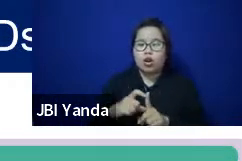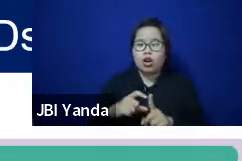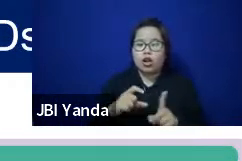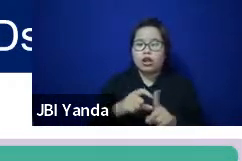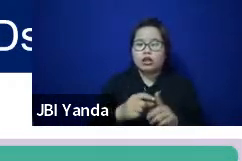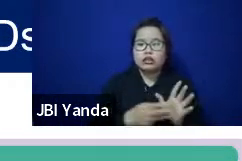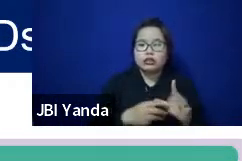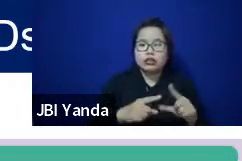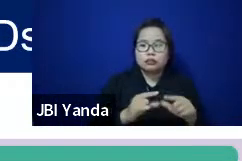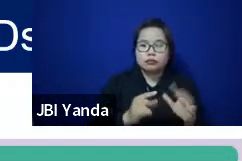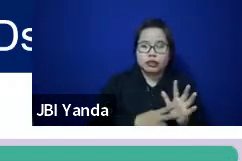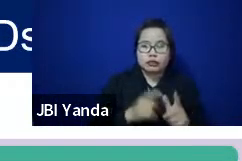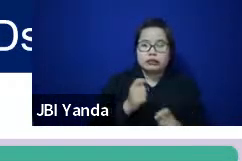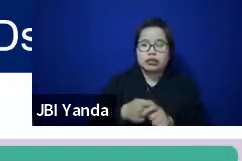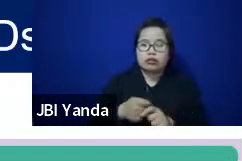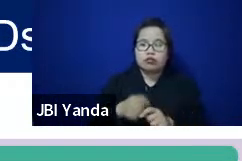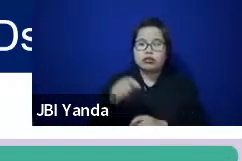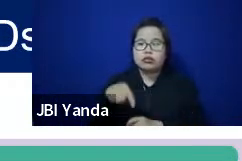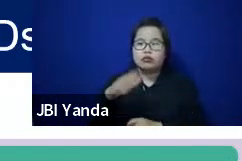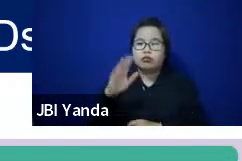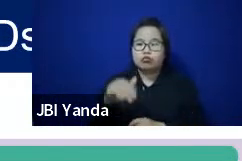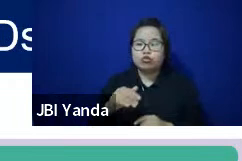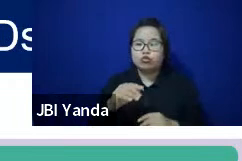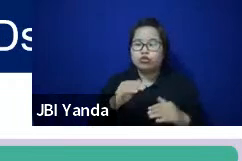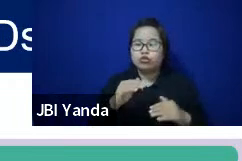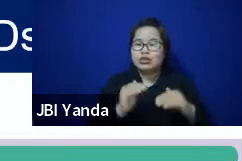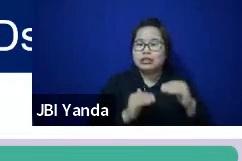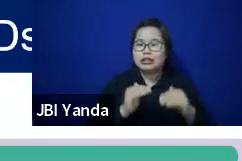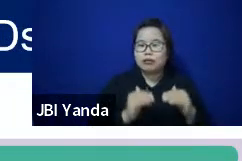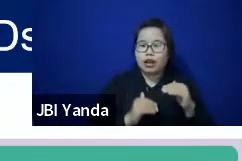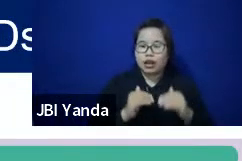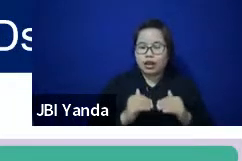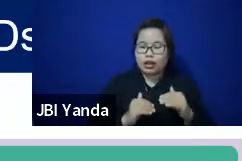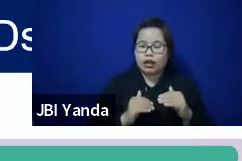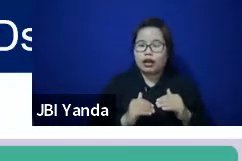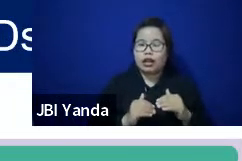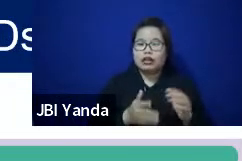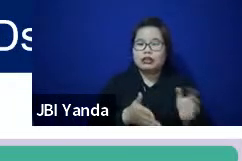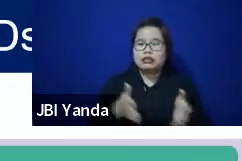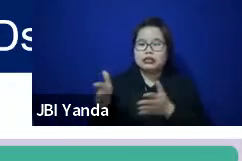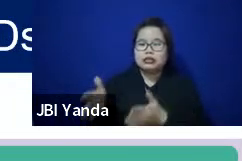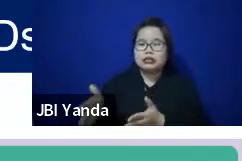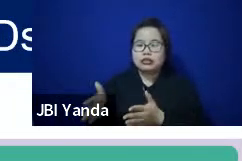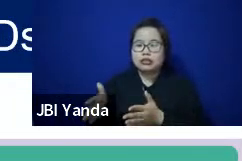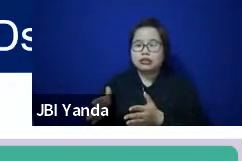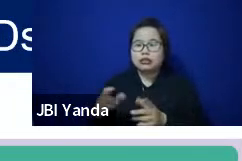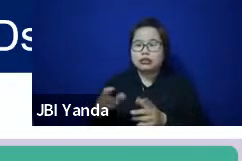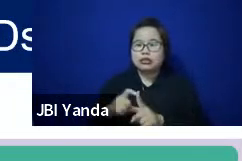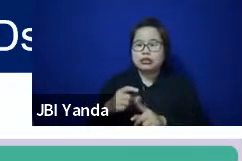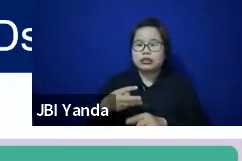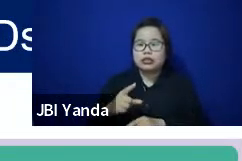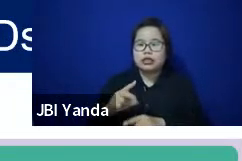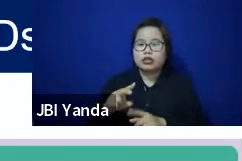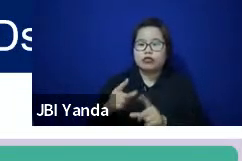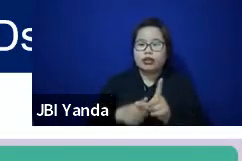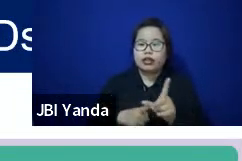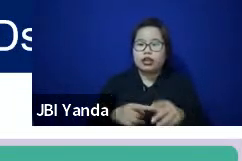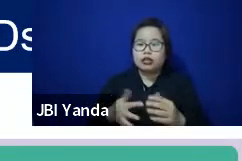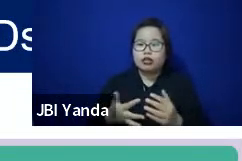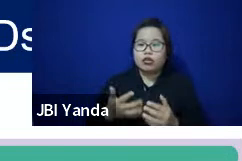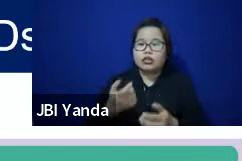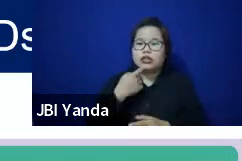sisi supply, ini perlu keseimbangan di sisi delivery-nya, jadi agensi awareness dan affordability